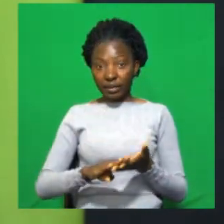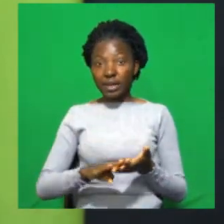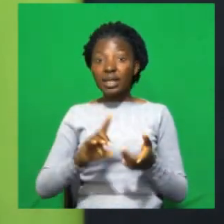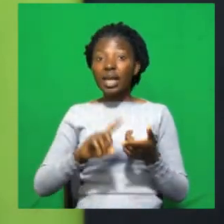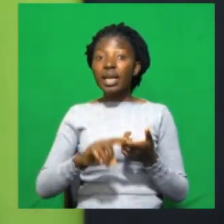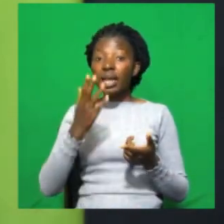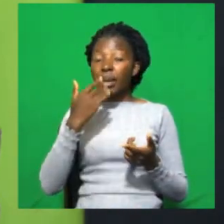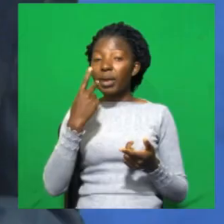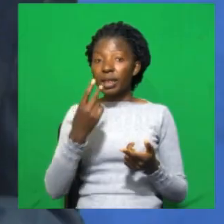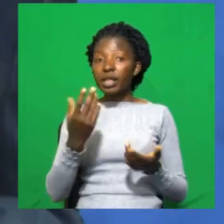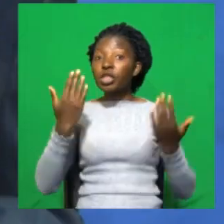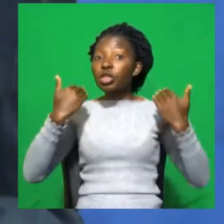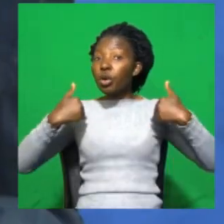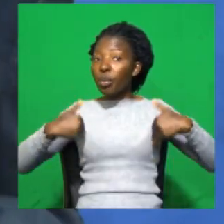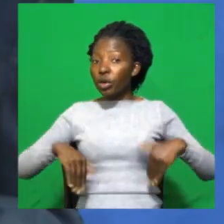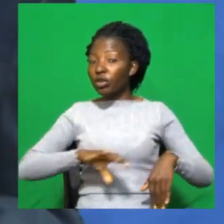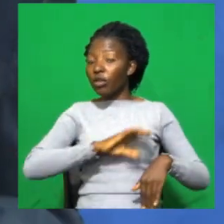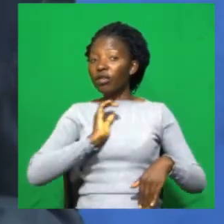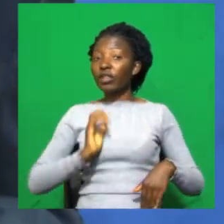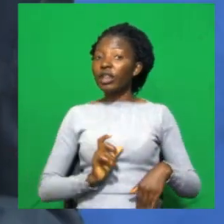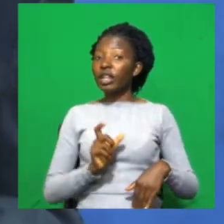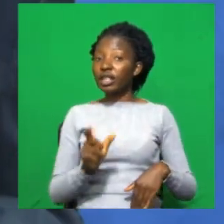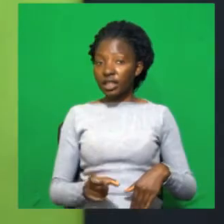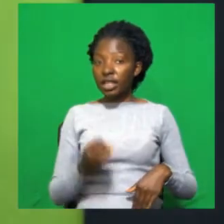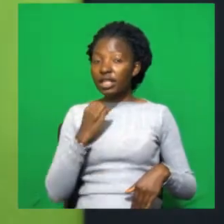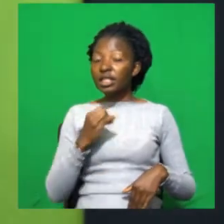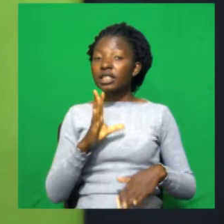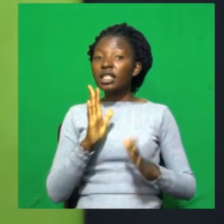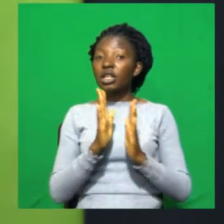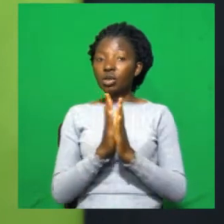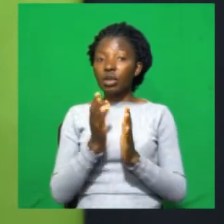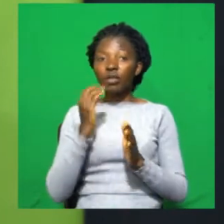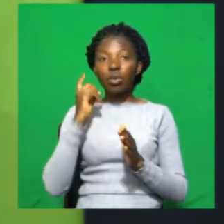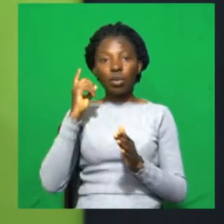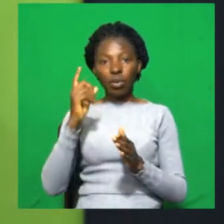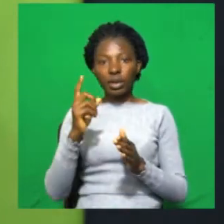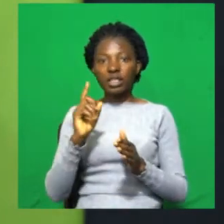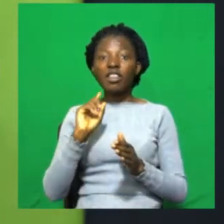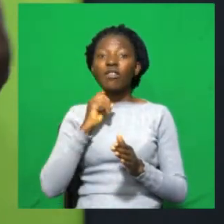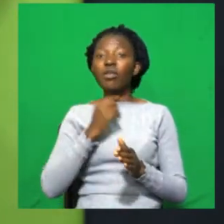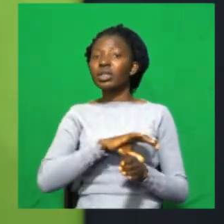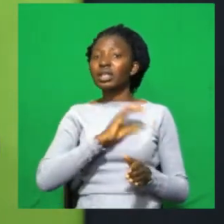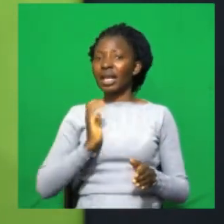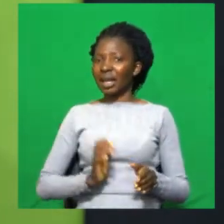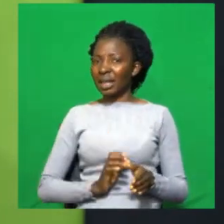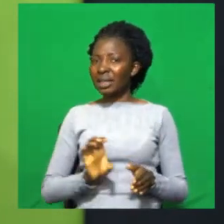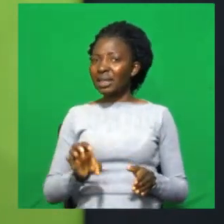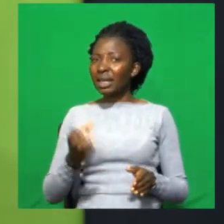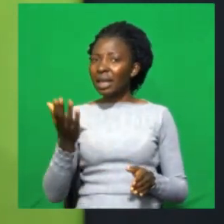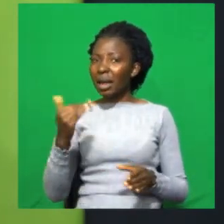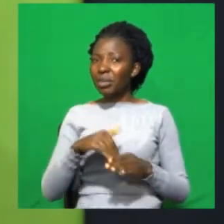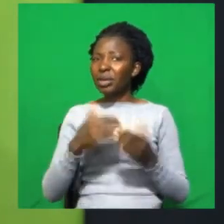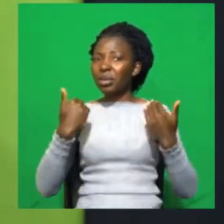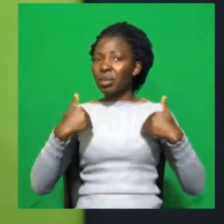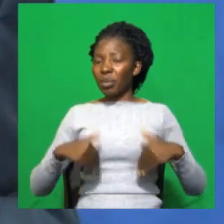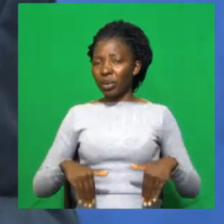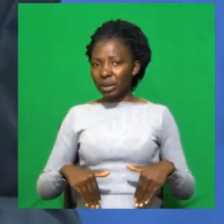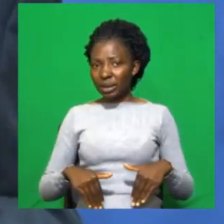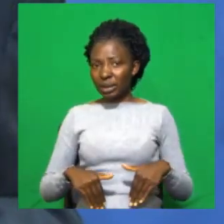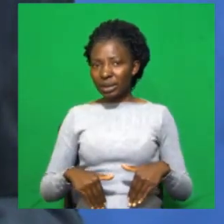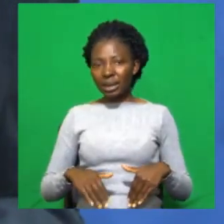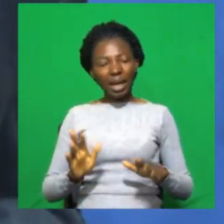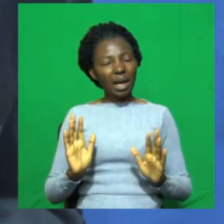kwaita yanzi bhodhi yemutendi muviri wake itemberi yaMwari. Andikristu angapinderi